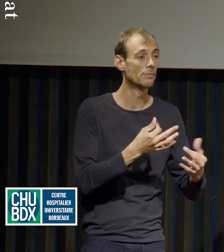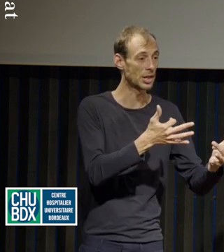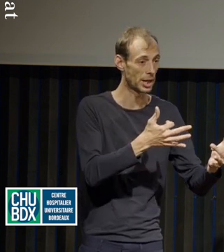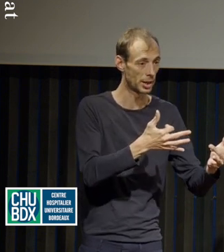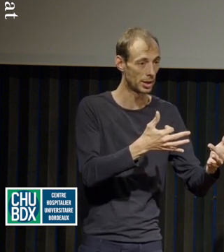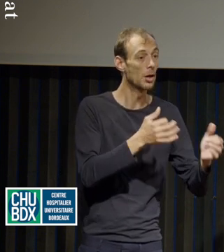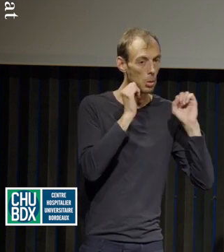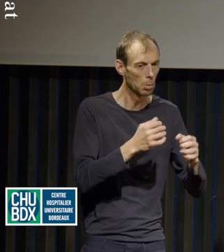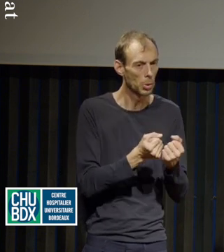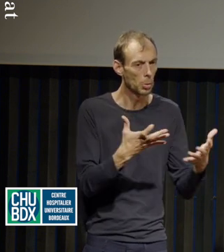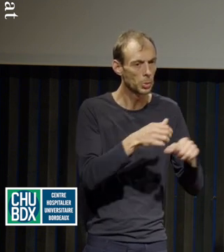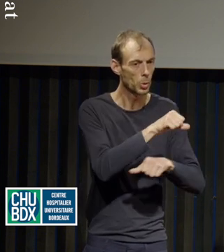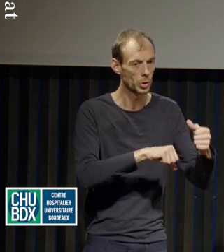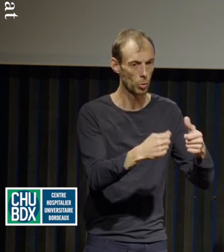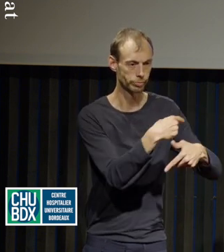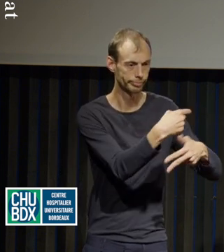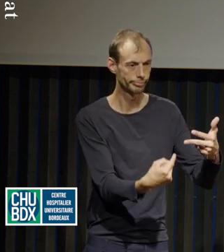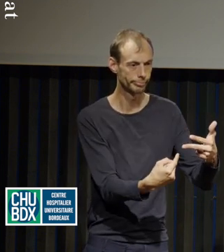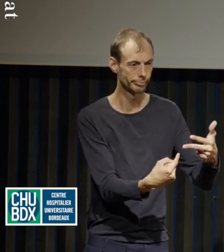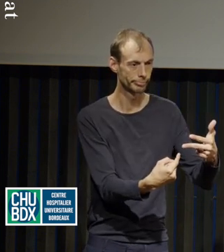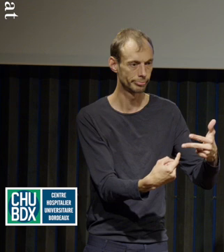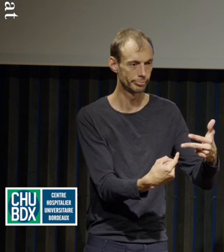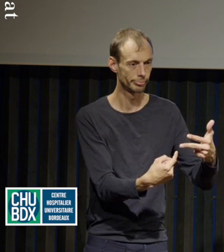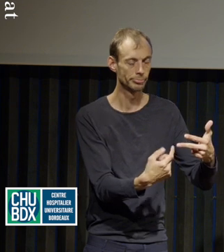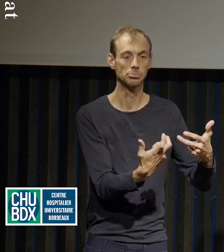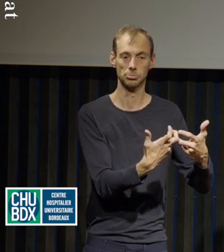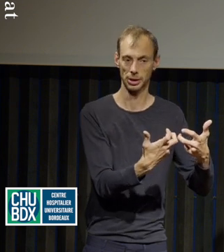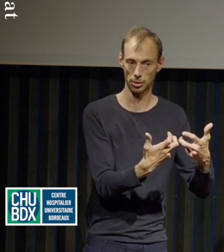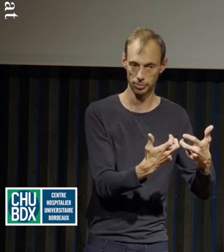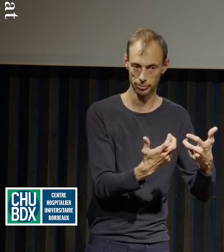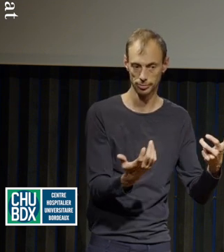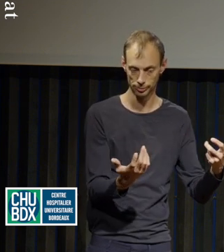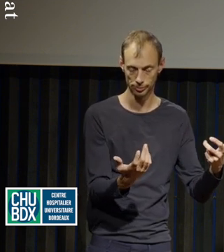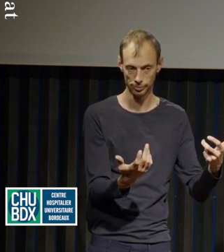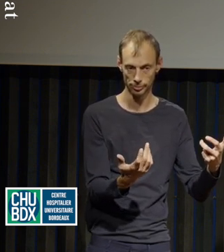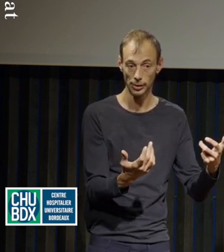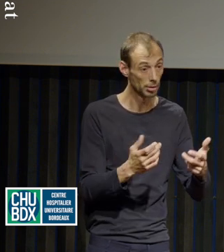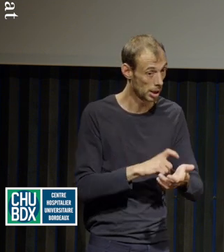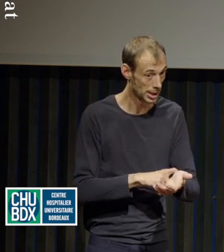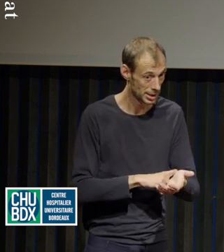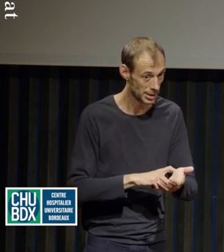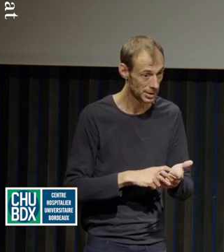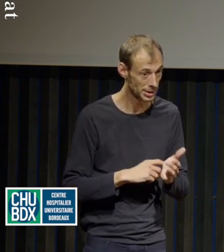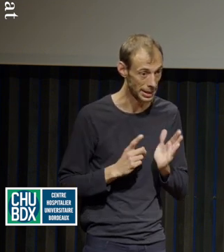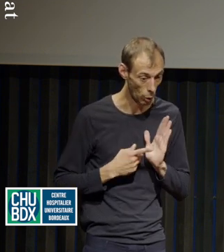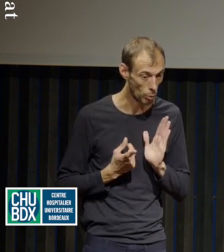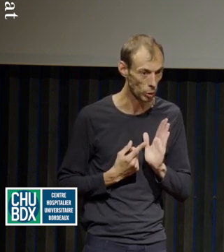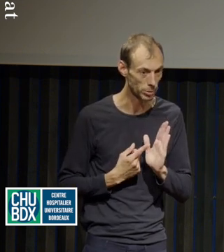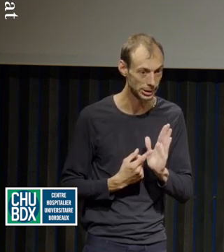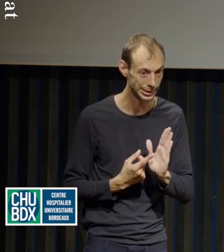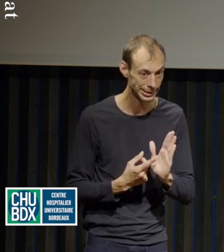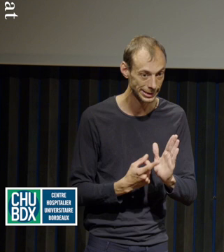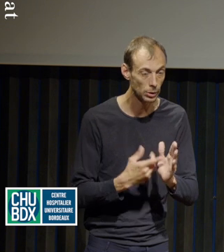certain nombre de facteurs de vulnérabilité, comme l'exposition à des stress chroniques, à des événements